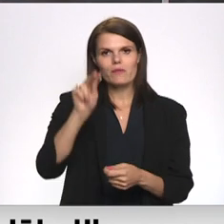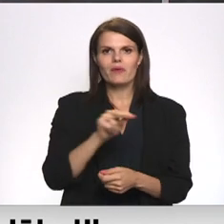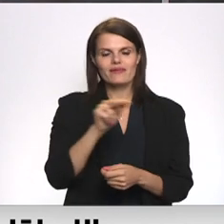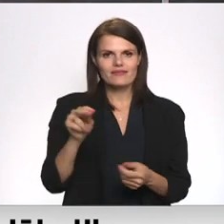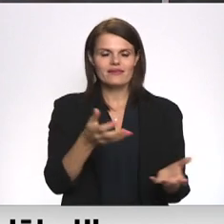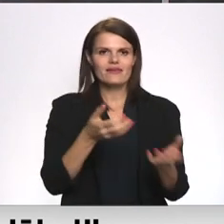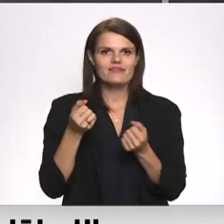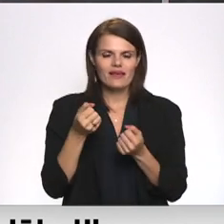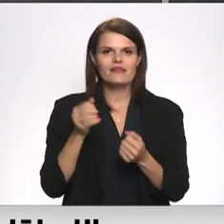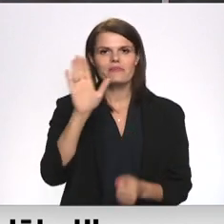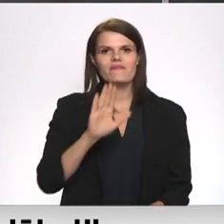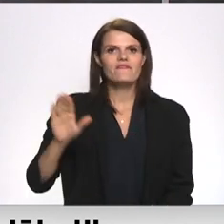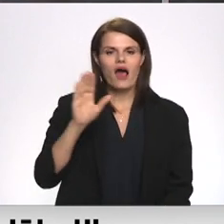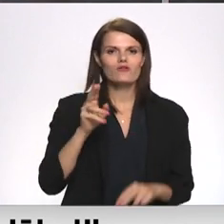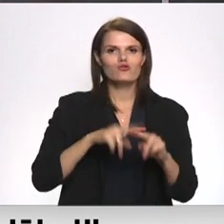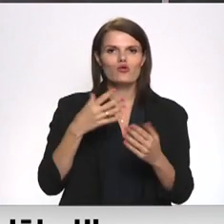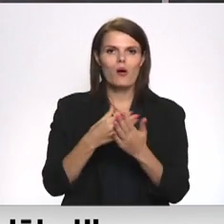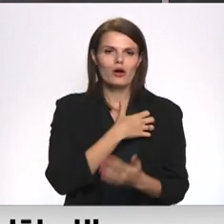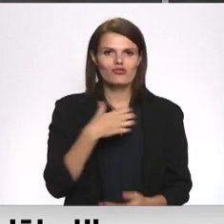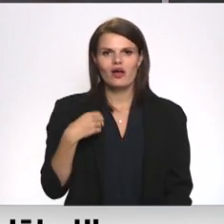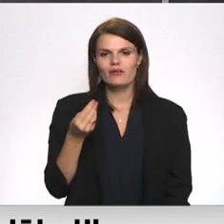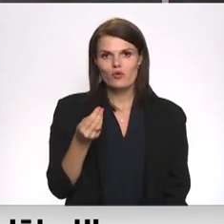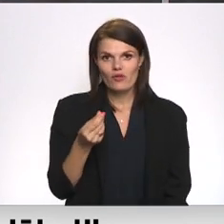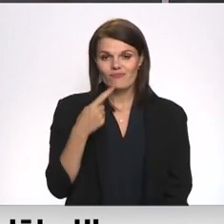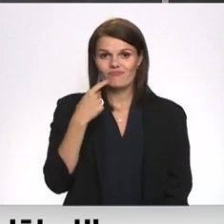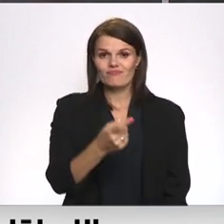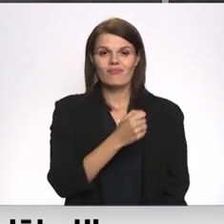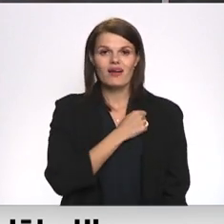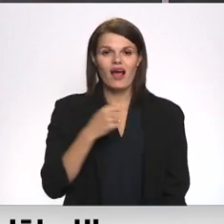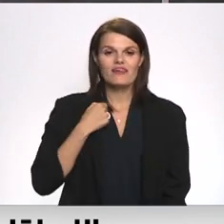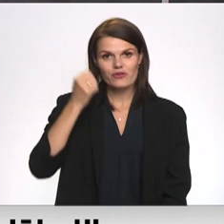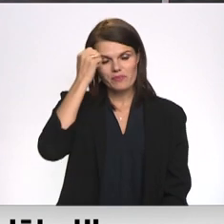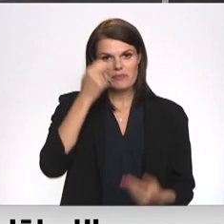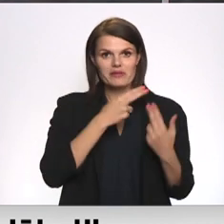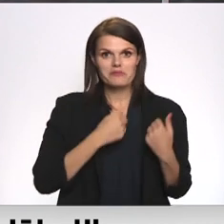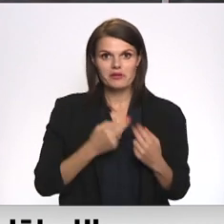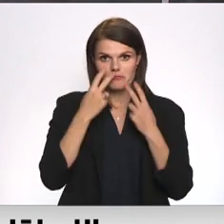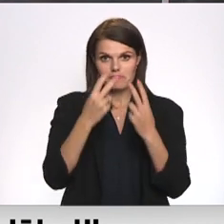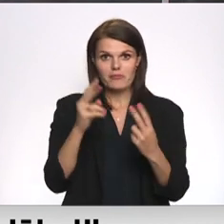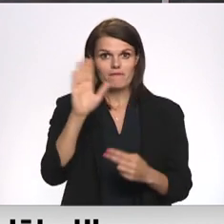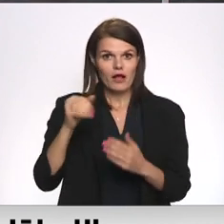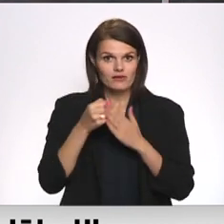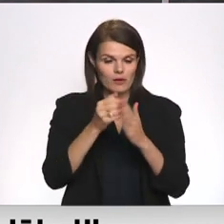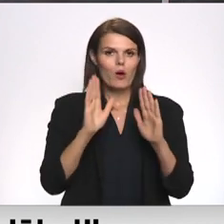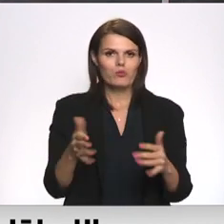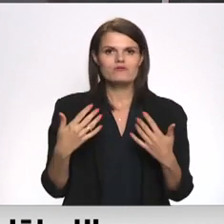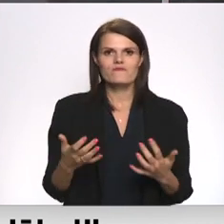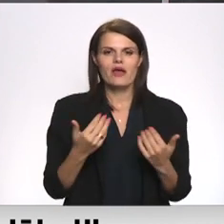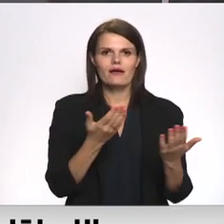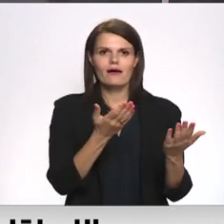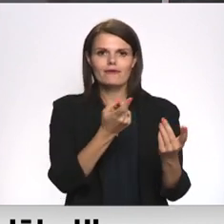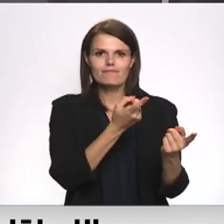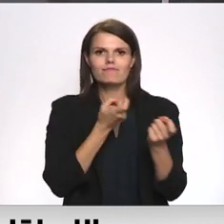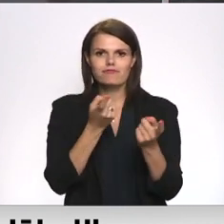valsts un pašvaldības līdzekļus. Kā skaidro karavīru piemiņas biedrībā, redzot valsts atbalstu, vieglāk būs piesaistīt arī ārzemju